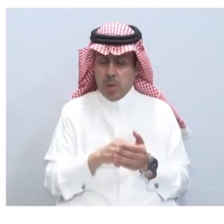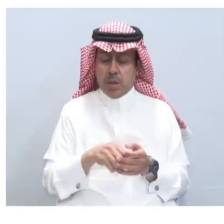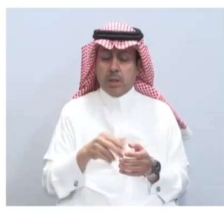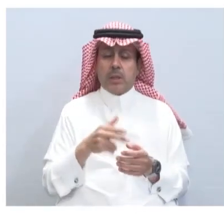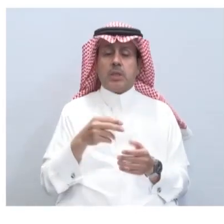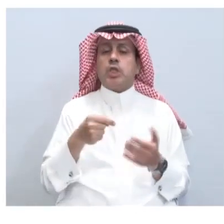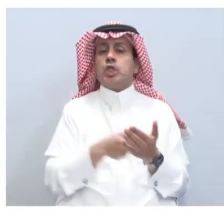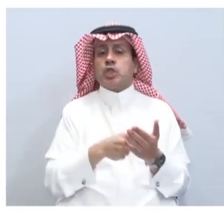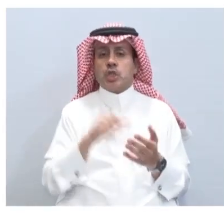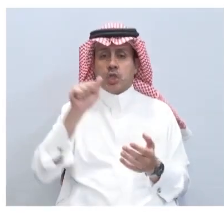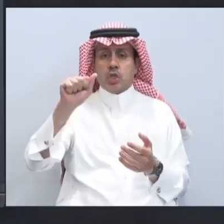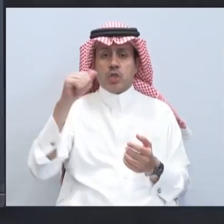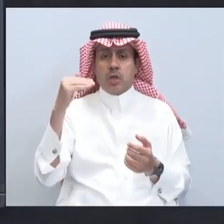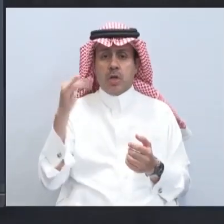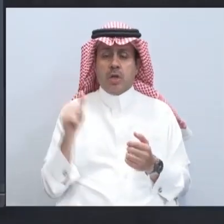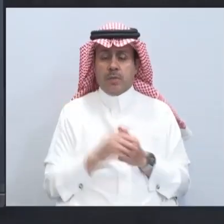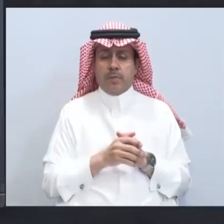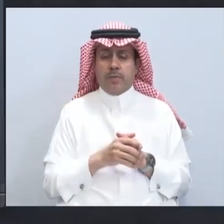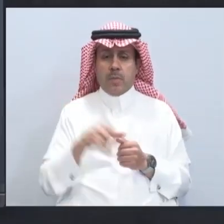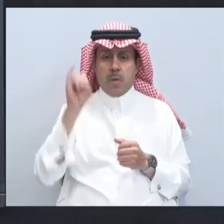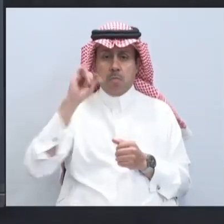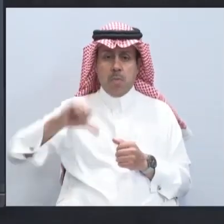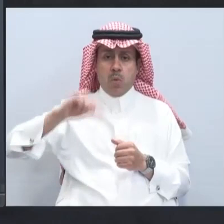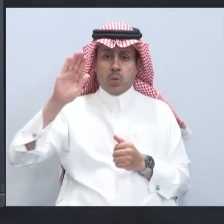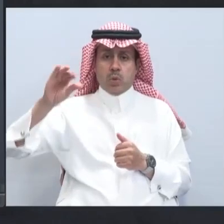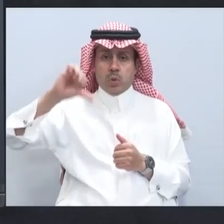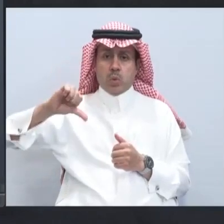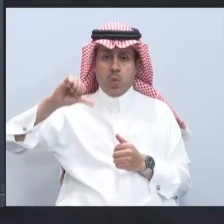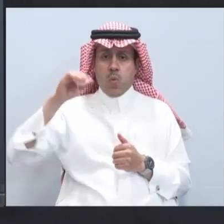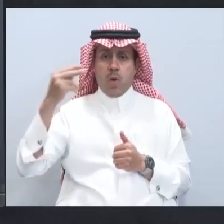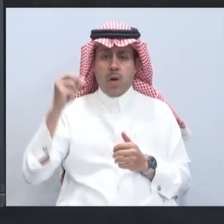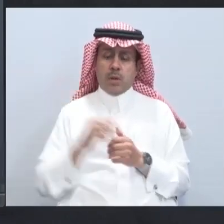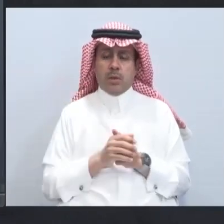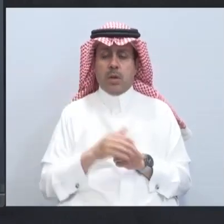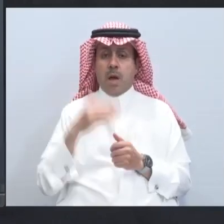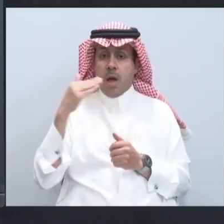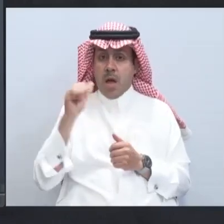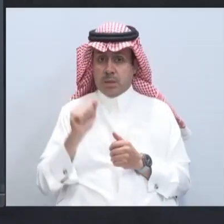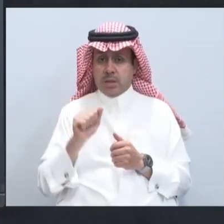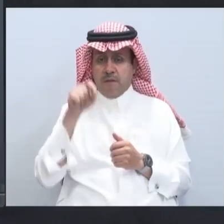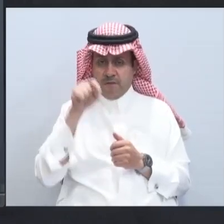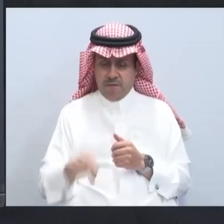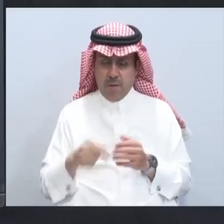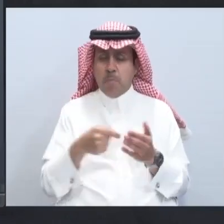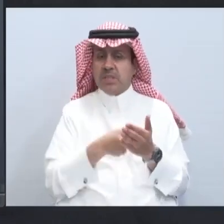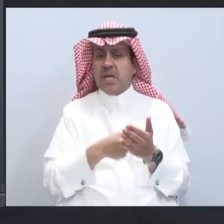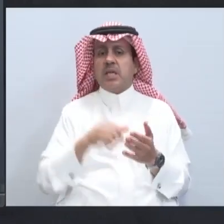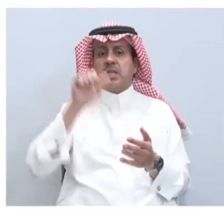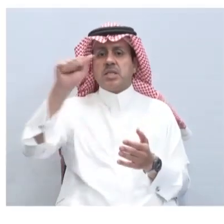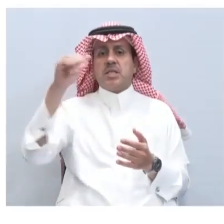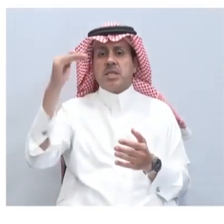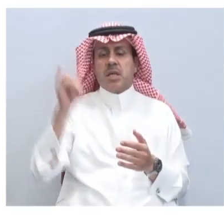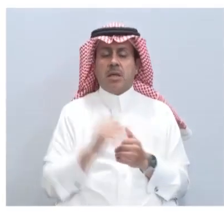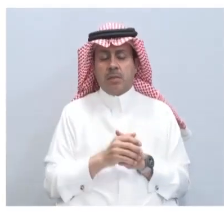هذه الموسوعه هي طبعا موسوعه بتختص في مثلا المجال او في المحتوى